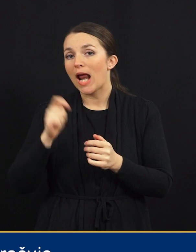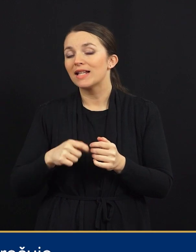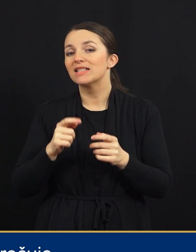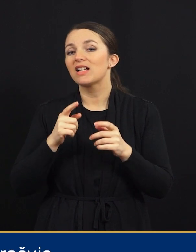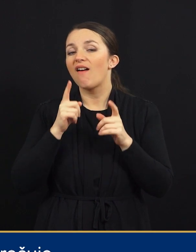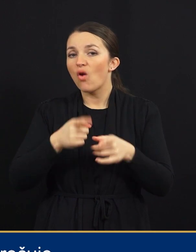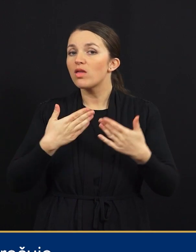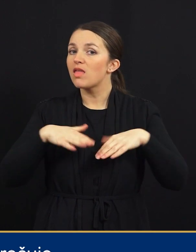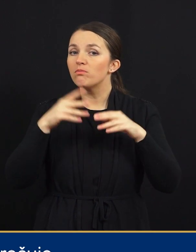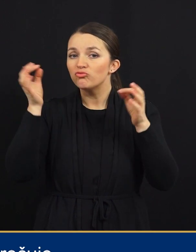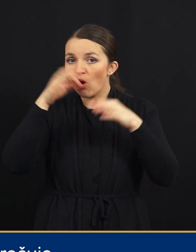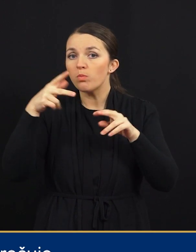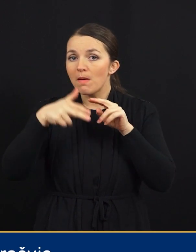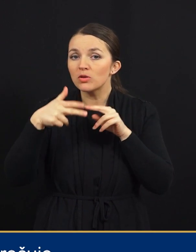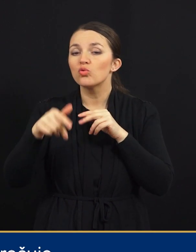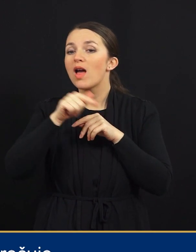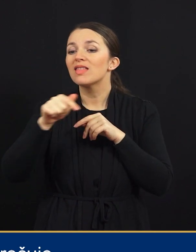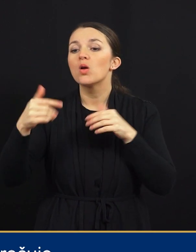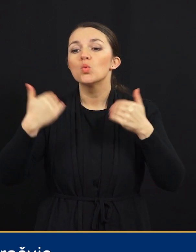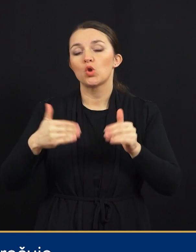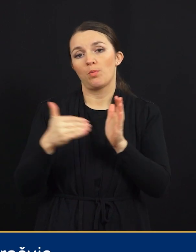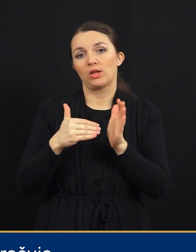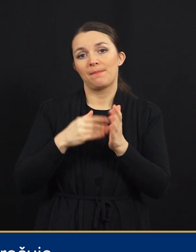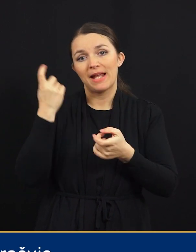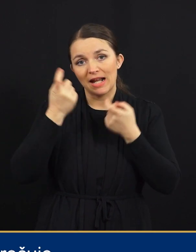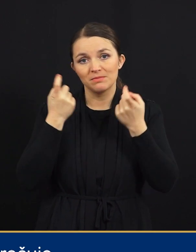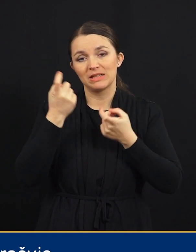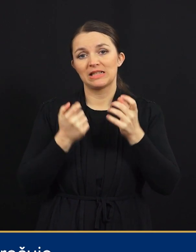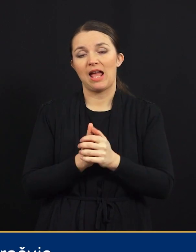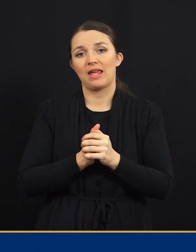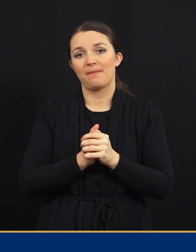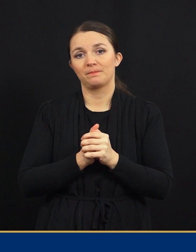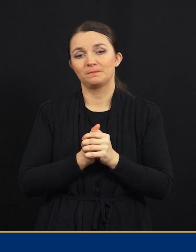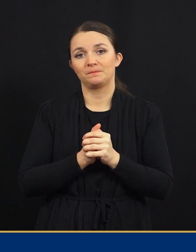Ukrajinska vojna nam žal preprečuje te nujno potrebne razmisleke.